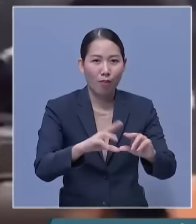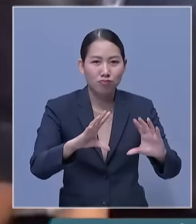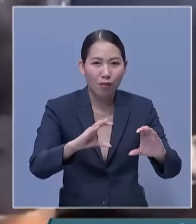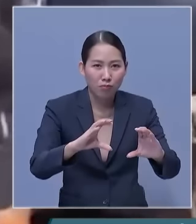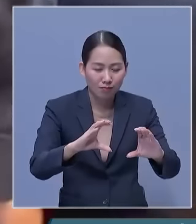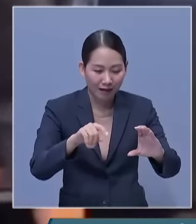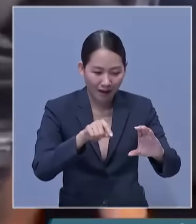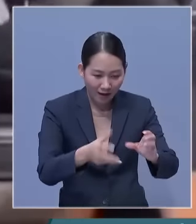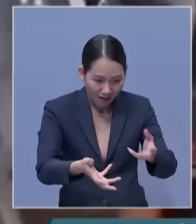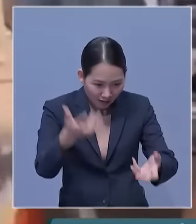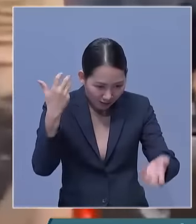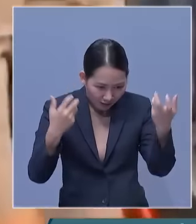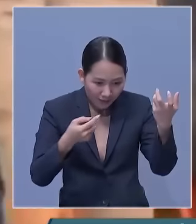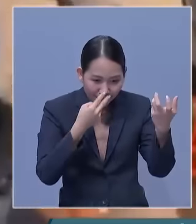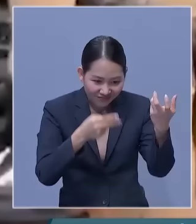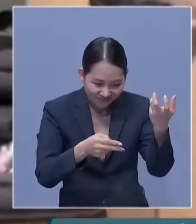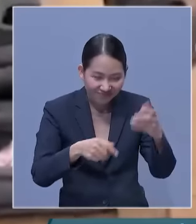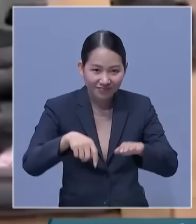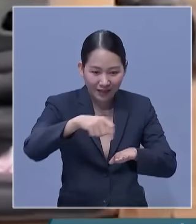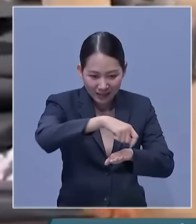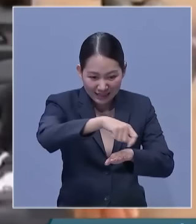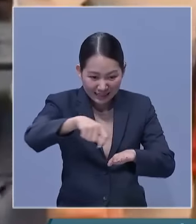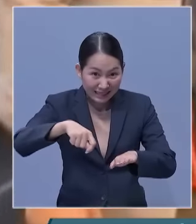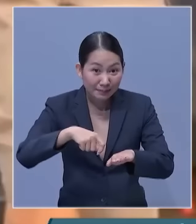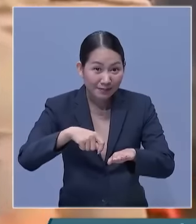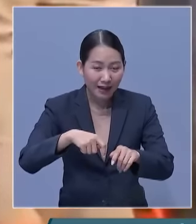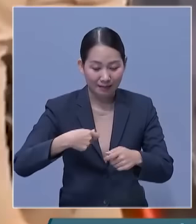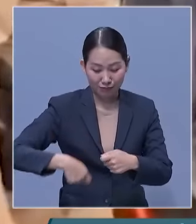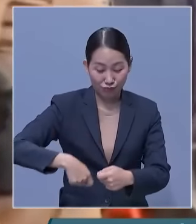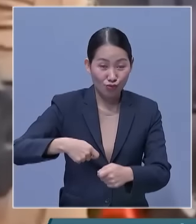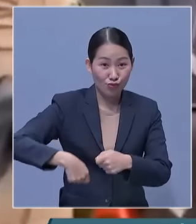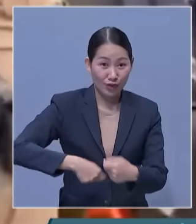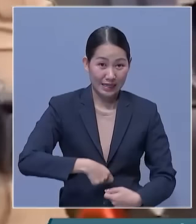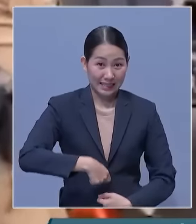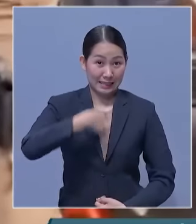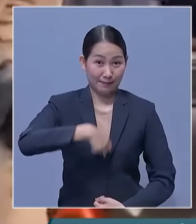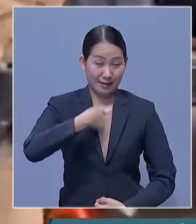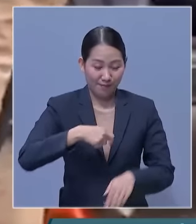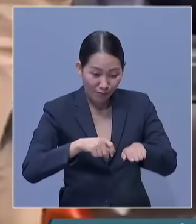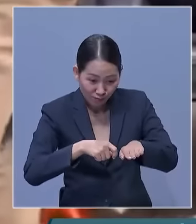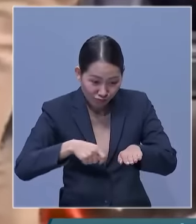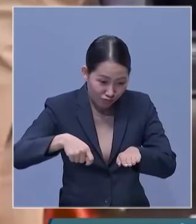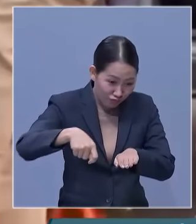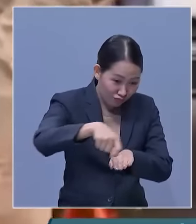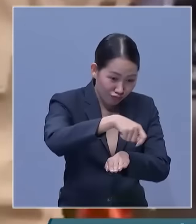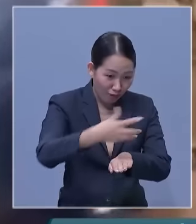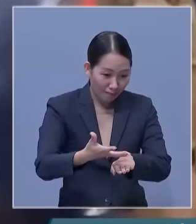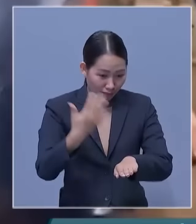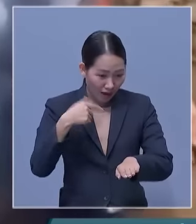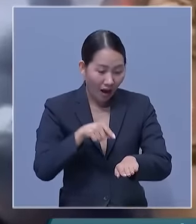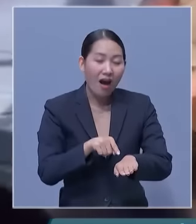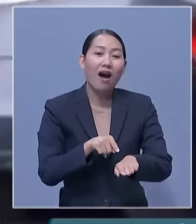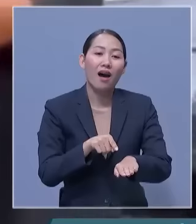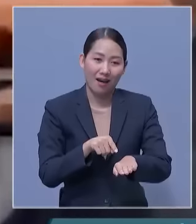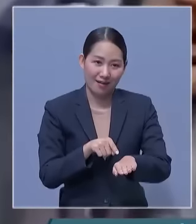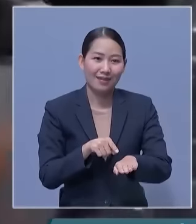ดัดแปลงให้มีเปิดปิดพอเปิดซิปออกมาดูนี่เต็มไปหมดเลยยาเสพติดหลายชนิดซุก